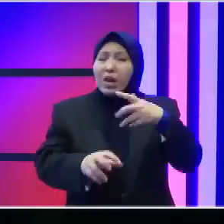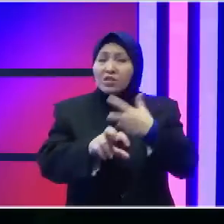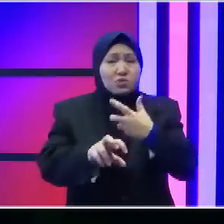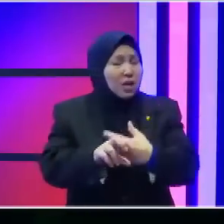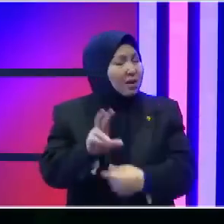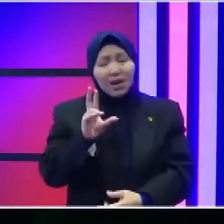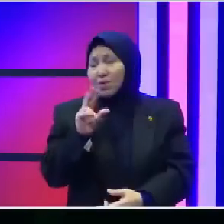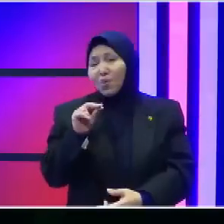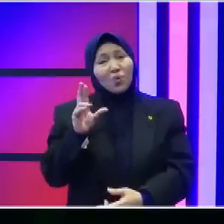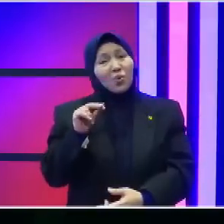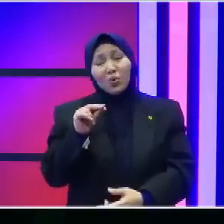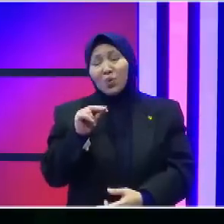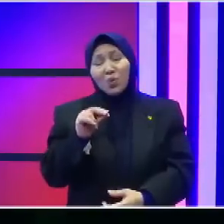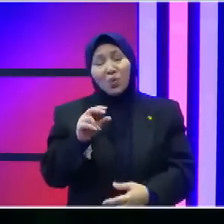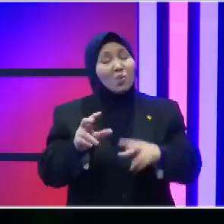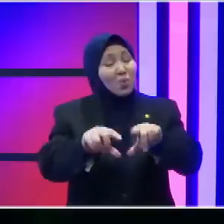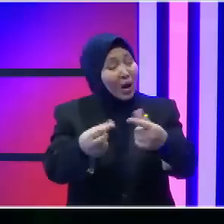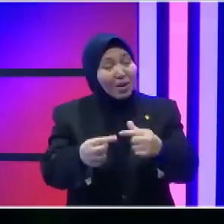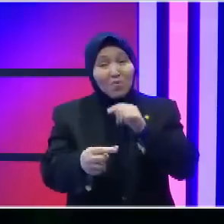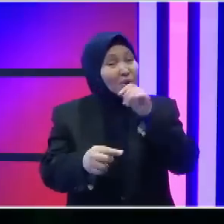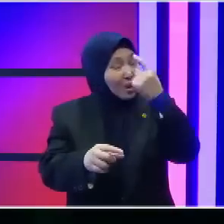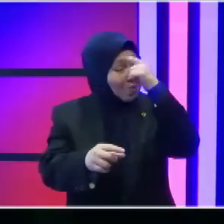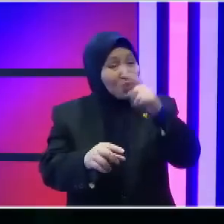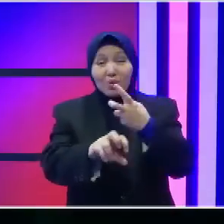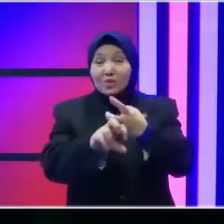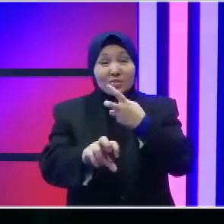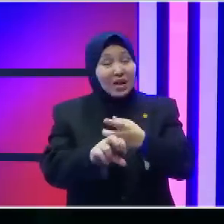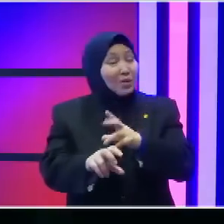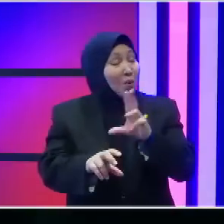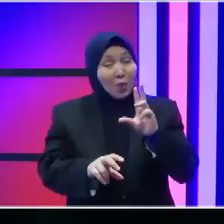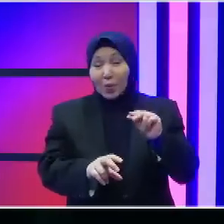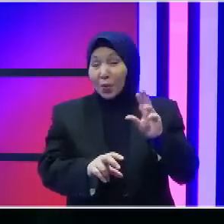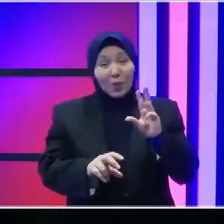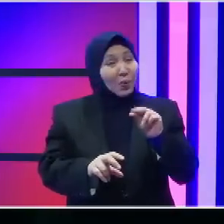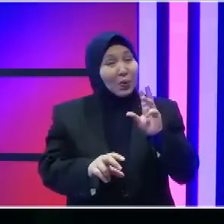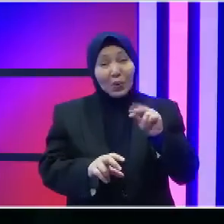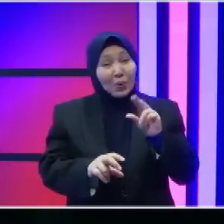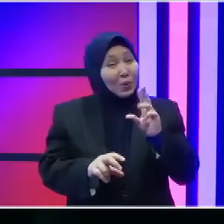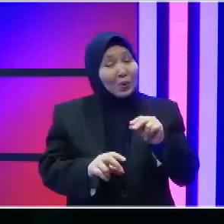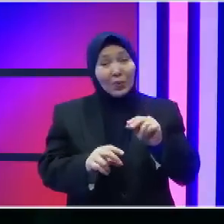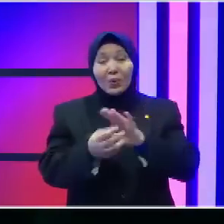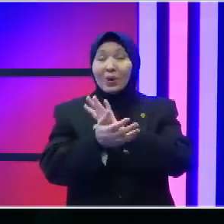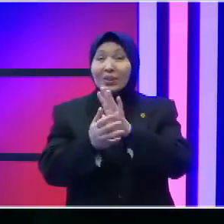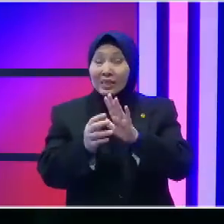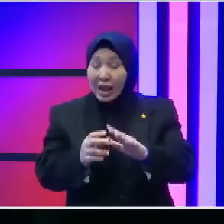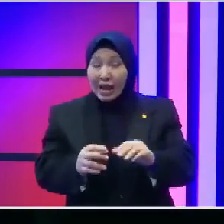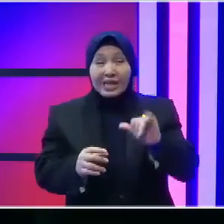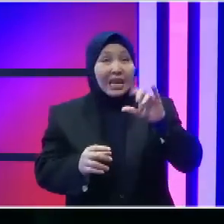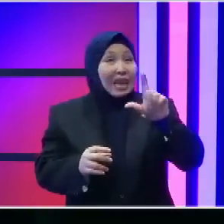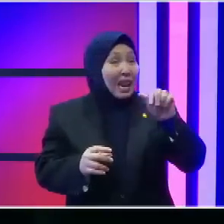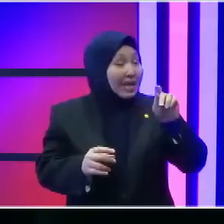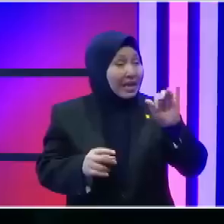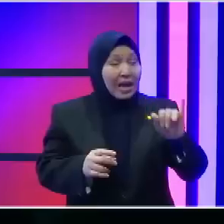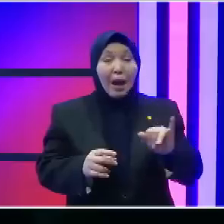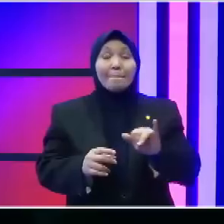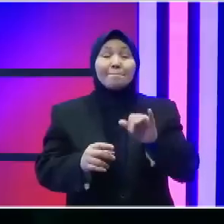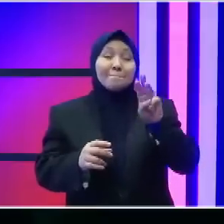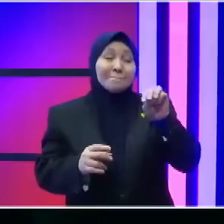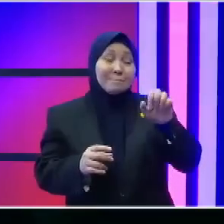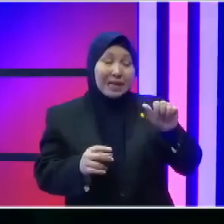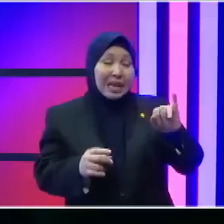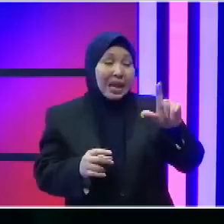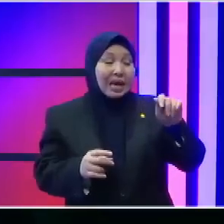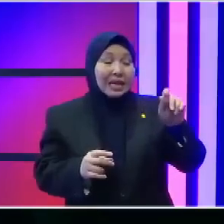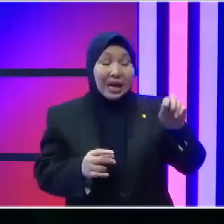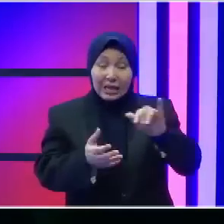Ya, Quran ini bukanlah untuk menyusahkan. Di sini ada perkenaan perkataan alaika ataupun mungkin ilaika, ustaz, ya. Kalau ma anzalna ilaika